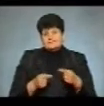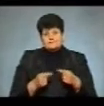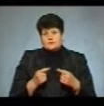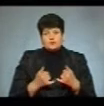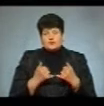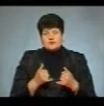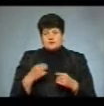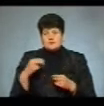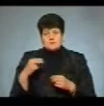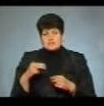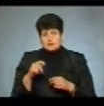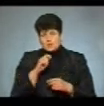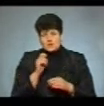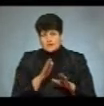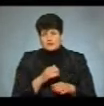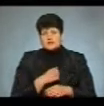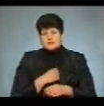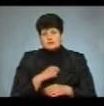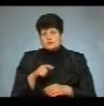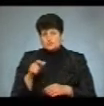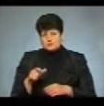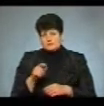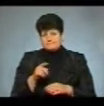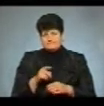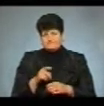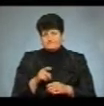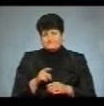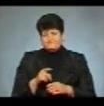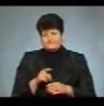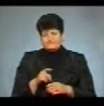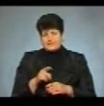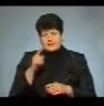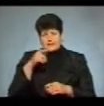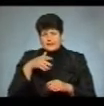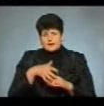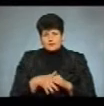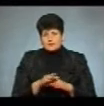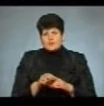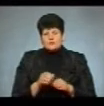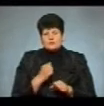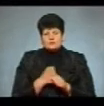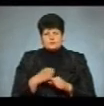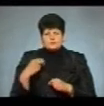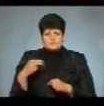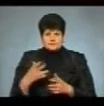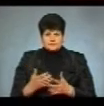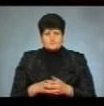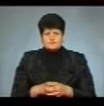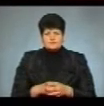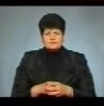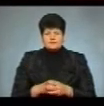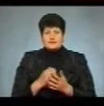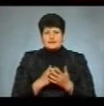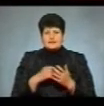повноваженнями президента України. От, ну, але, на жаль, виборці, напевно, не зовсім добре усвідомлюють повноваження президента. Напевно, президенти також не зовсім,